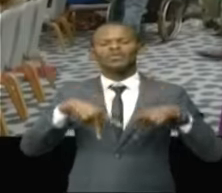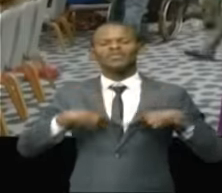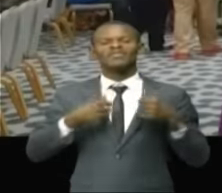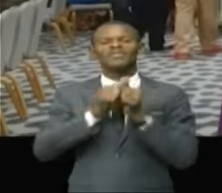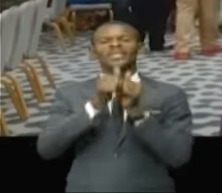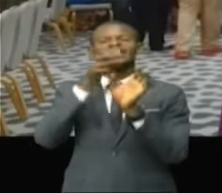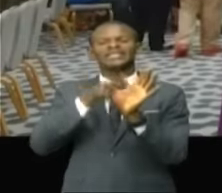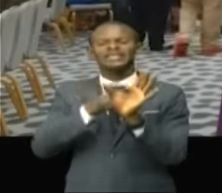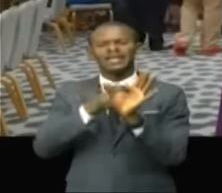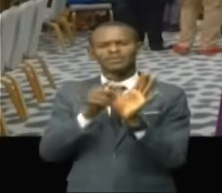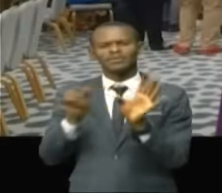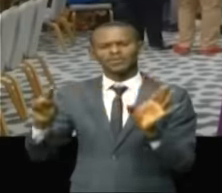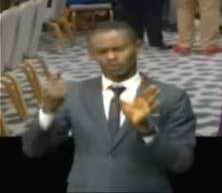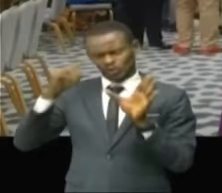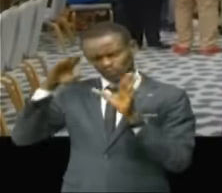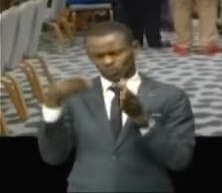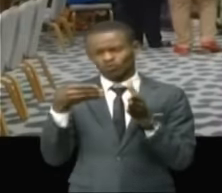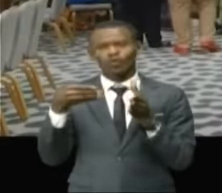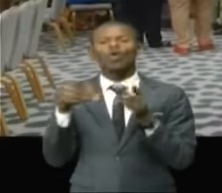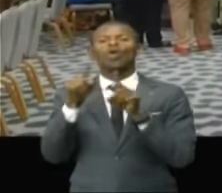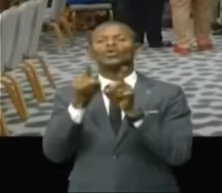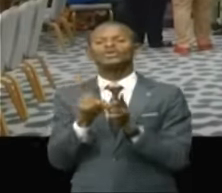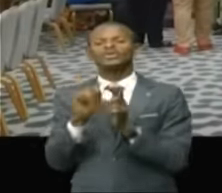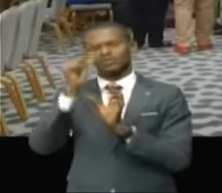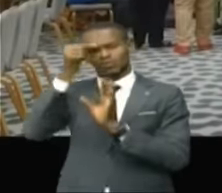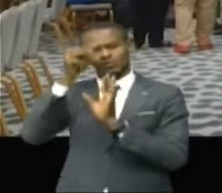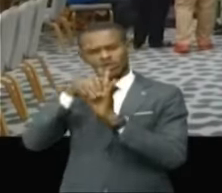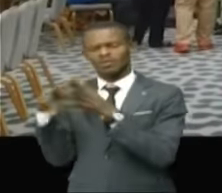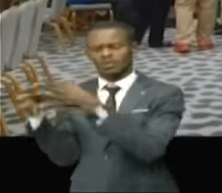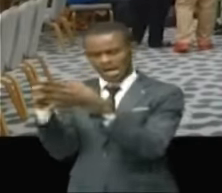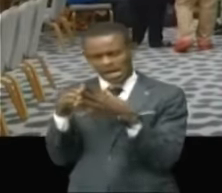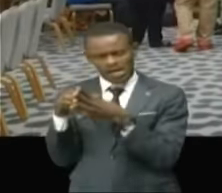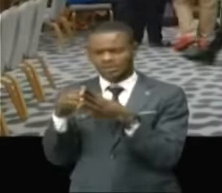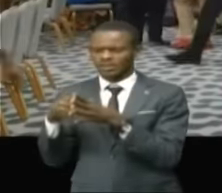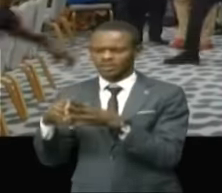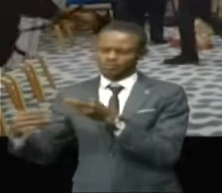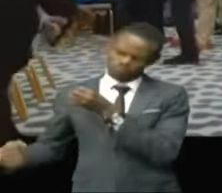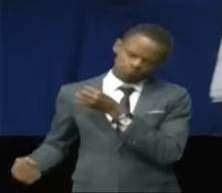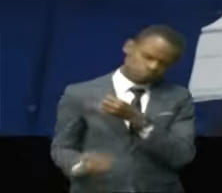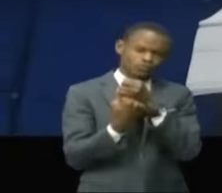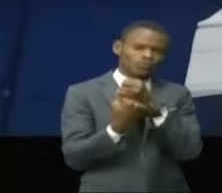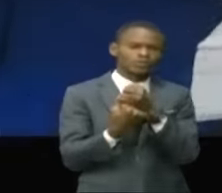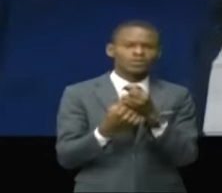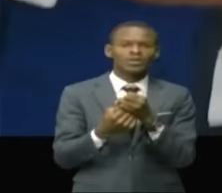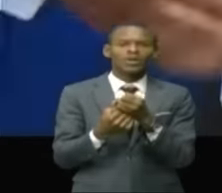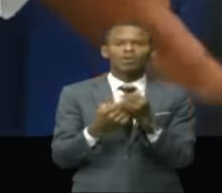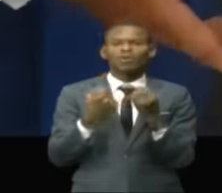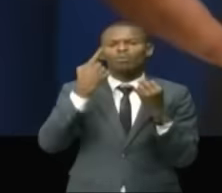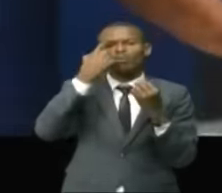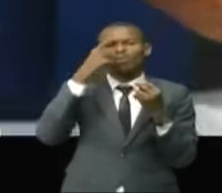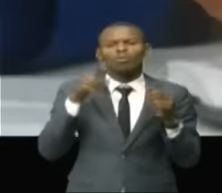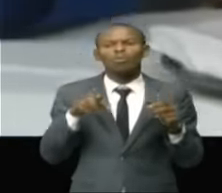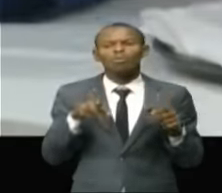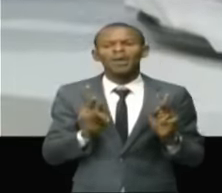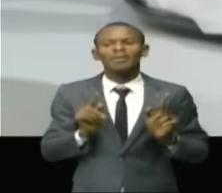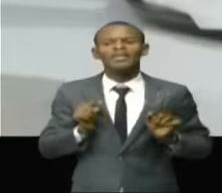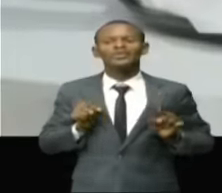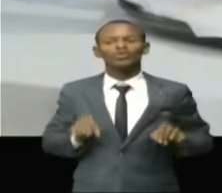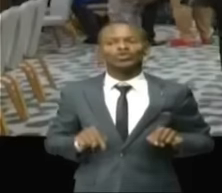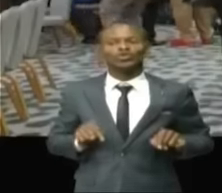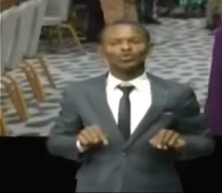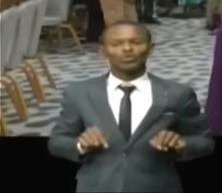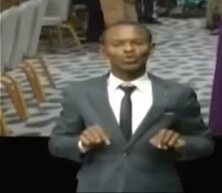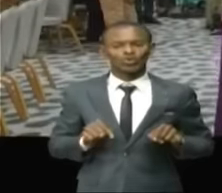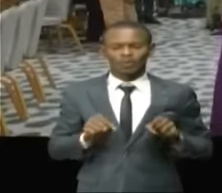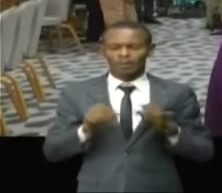gouvernement qui s'est également engagé pour que aujourd'hui nous puissions arriver à la promulgation de la